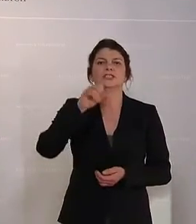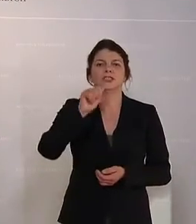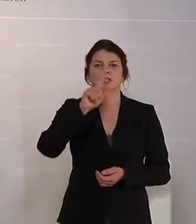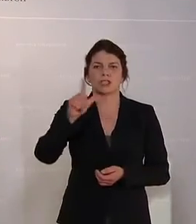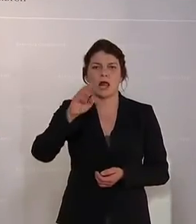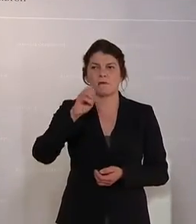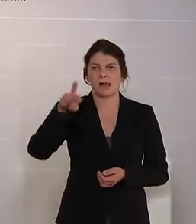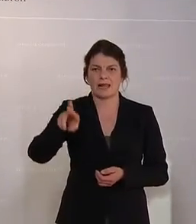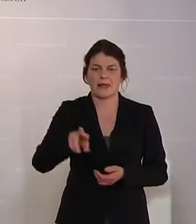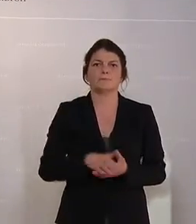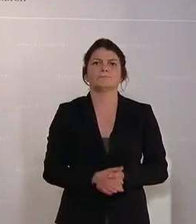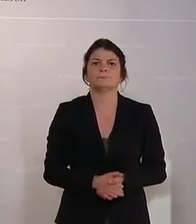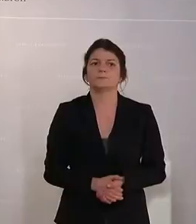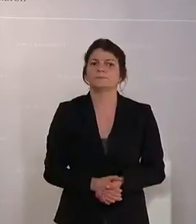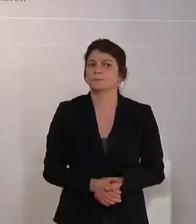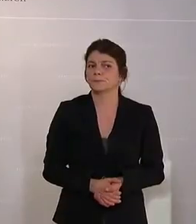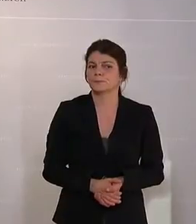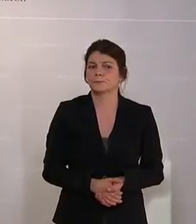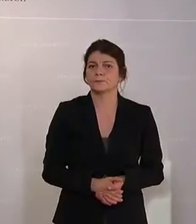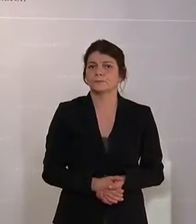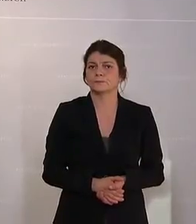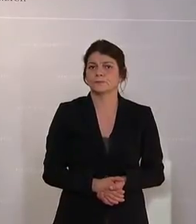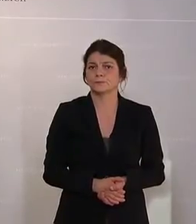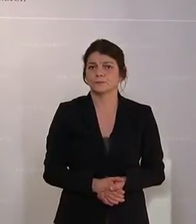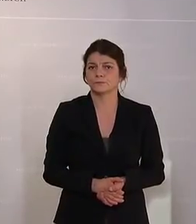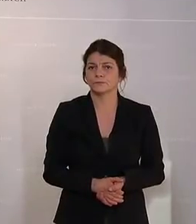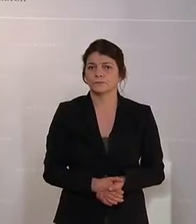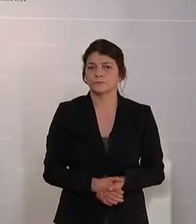lassen, in dem Landeshauptleute und Bundesregierung den Lockdown und die Impfpflicht fixiert haben.